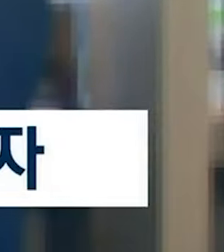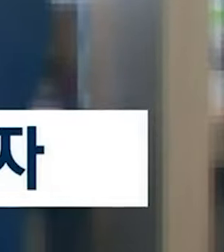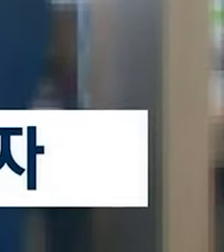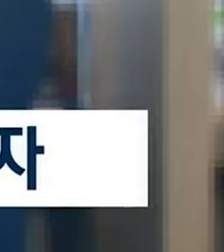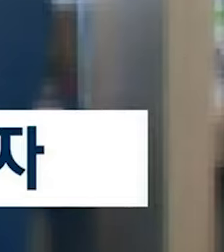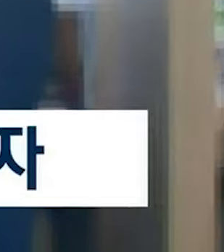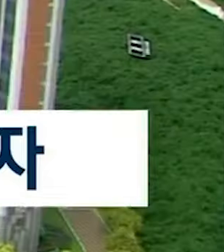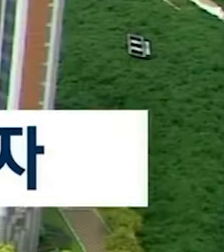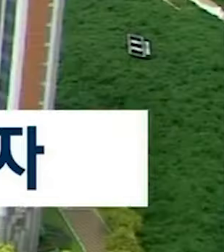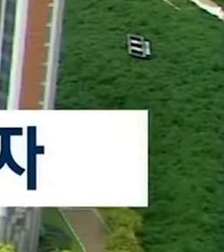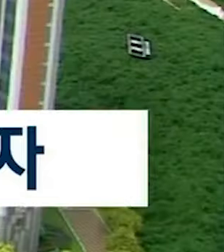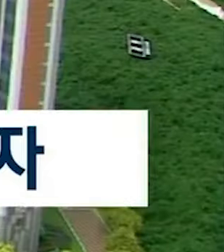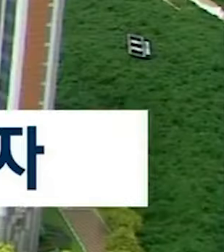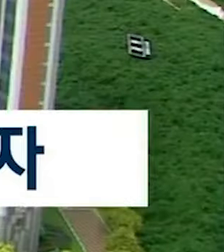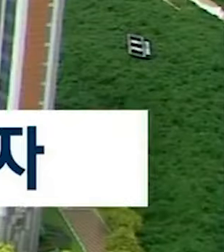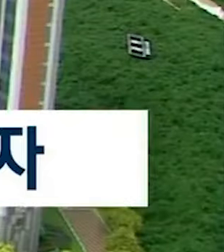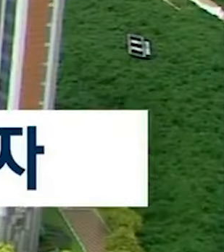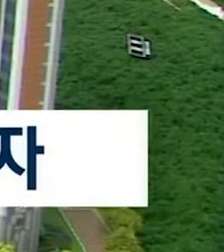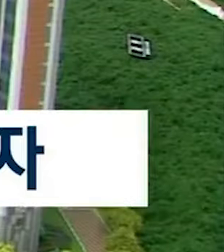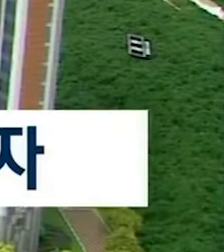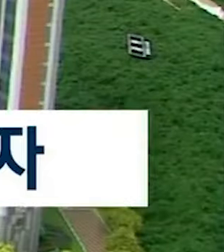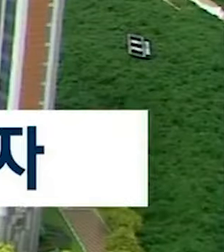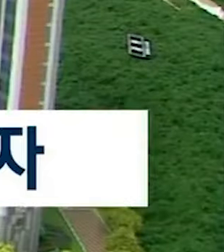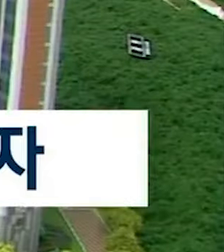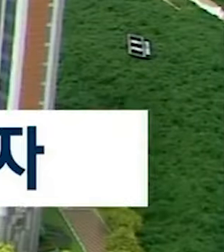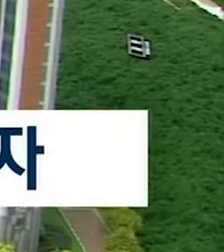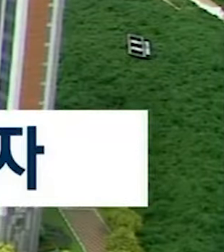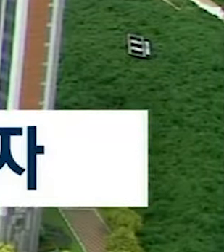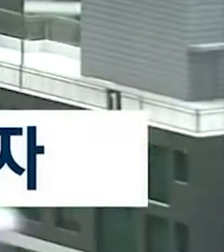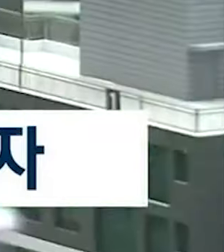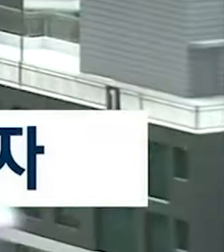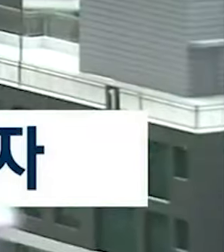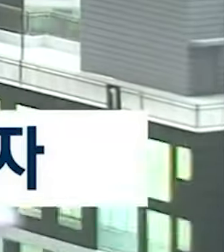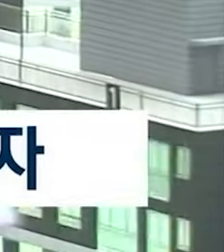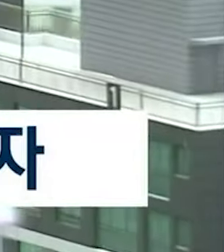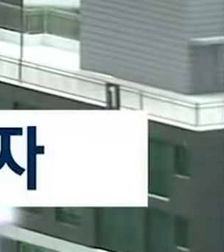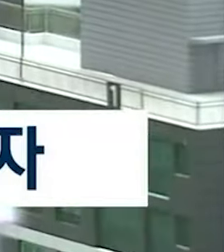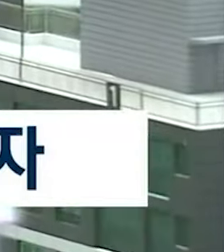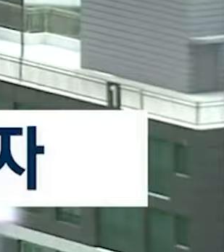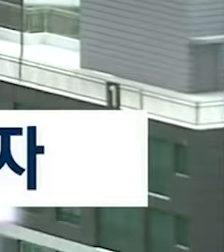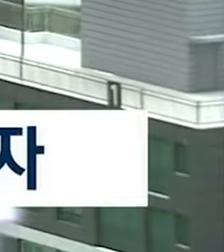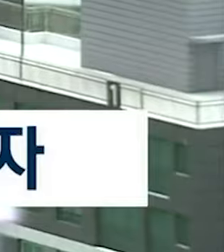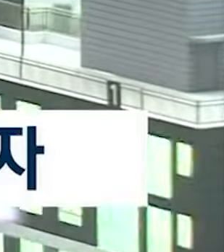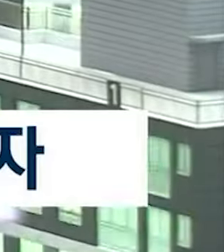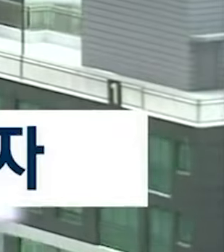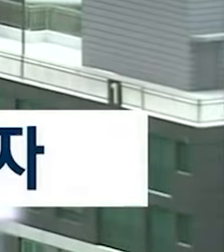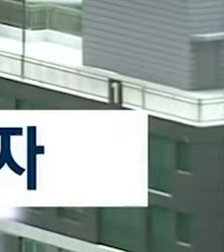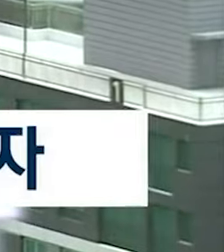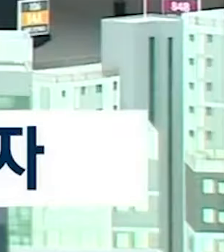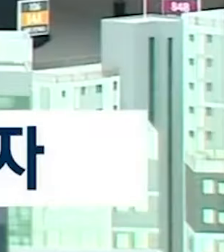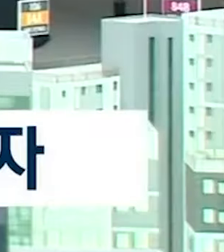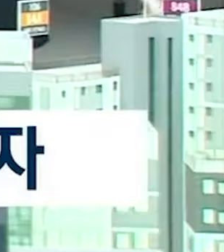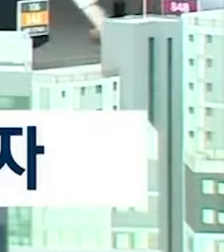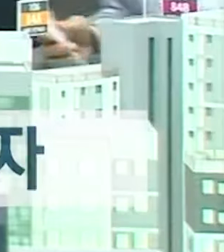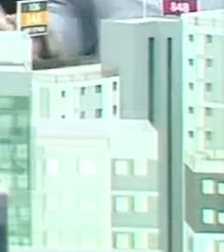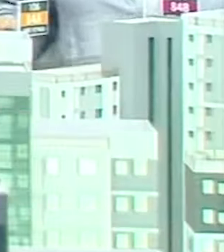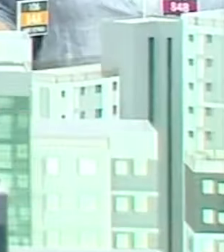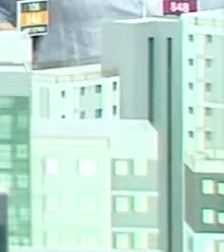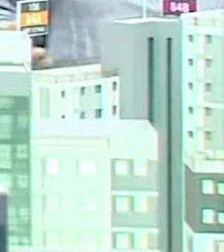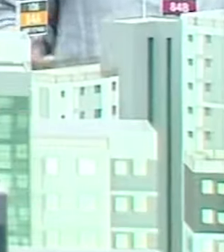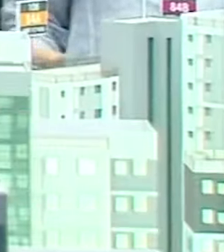사람도 청약시 무주택자로 인정받게 됩니다. 국토교통부가 이 같은 내용을 담은 주택 공급에 관한